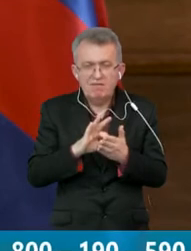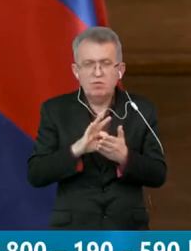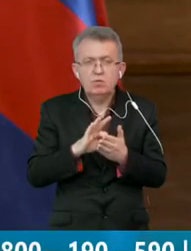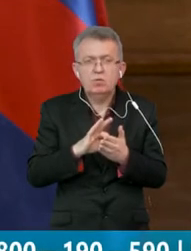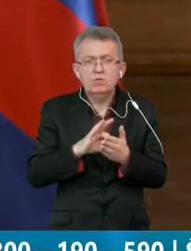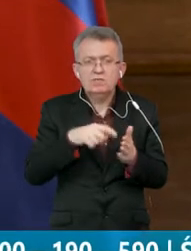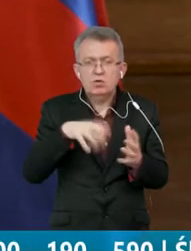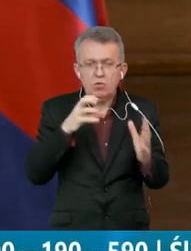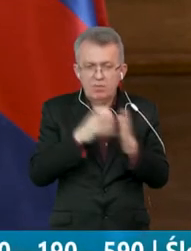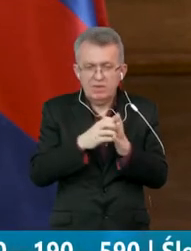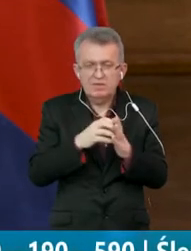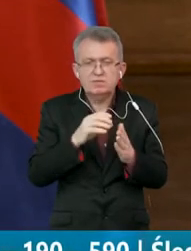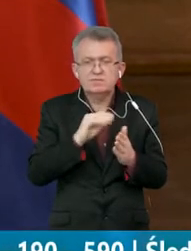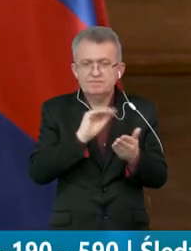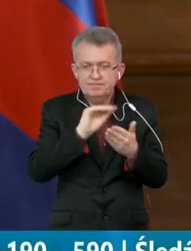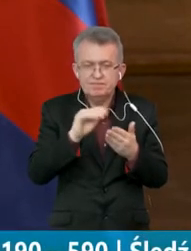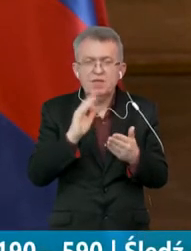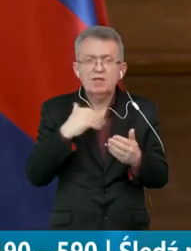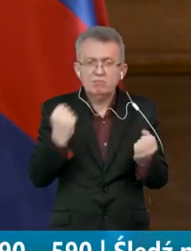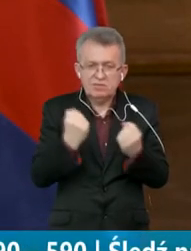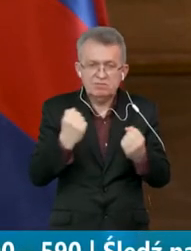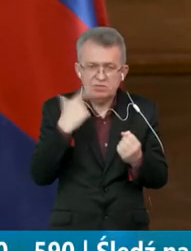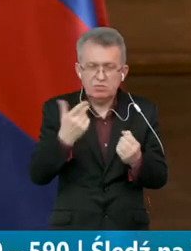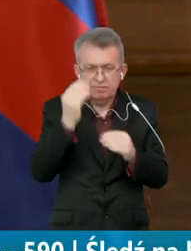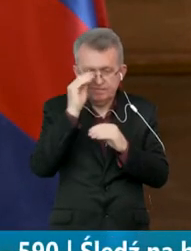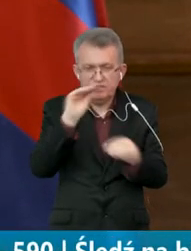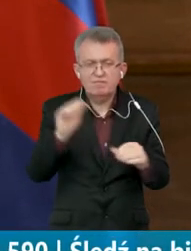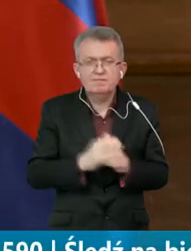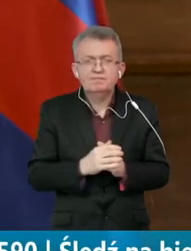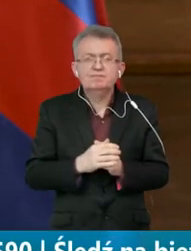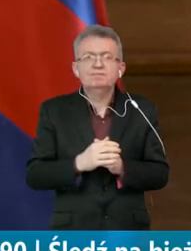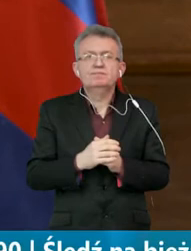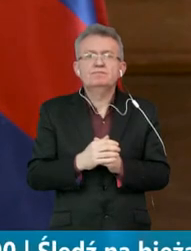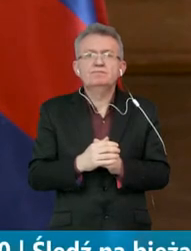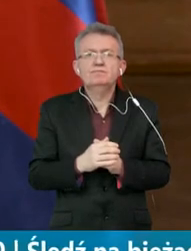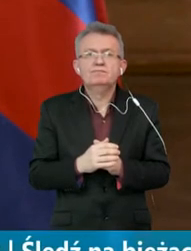w komentarzach postaramy się rozwiać pana wątpliwości w tej materii.